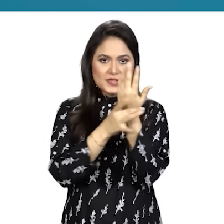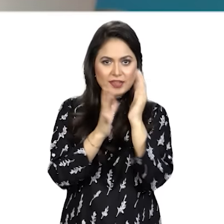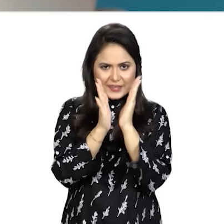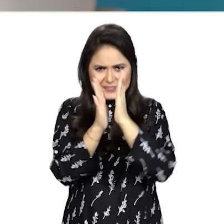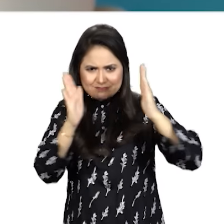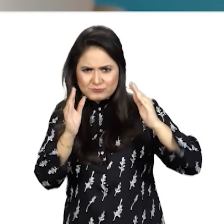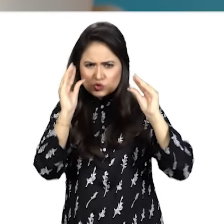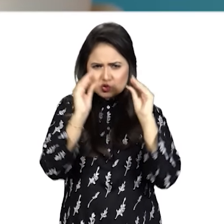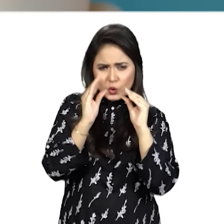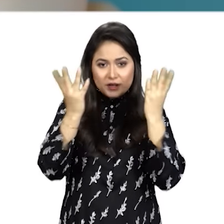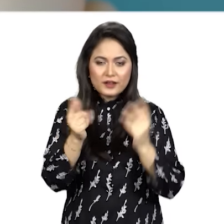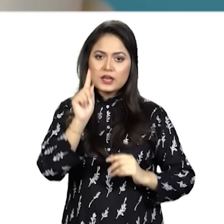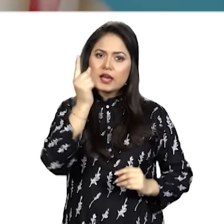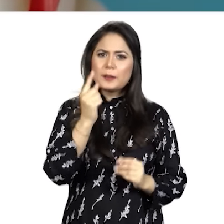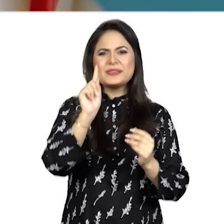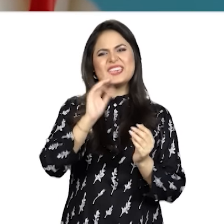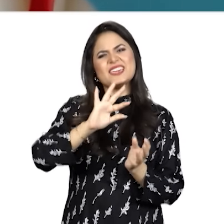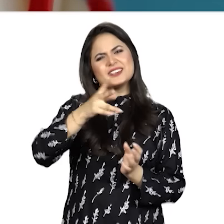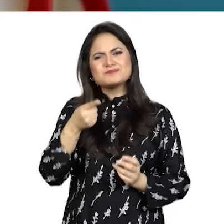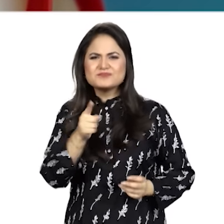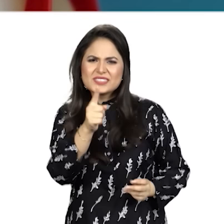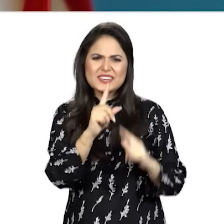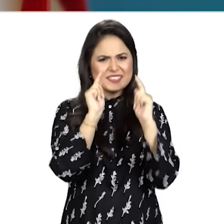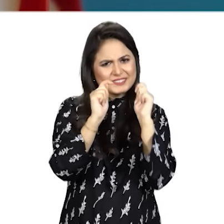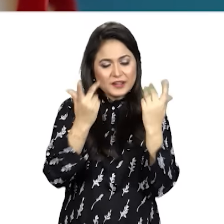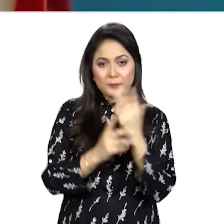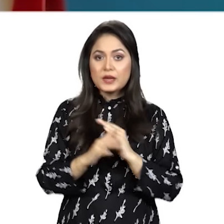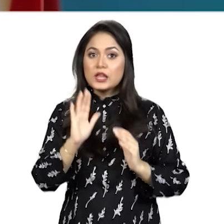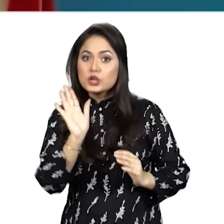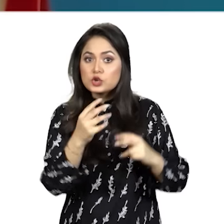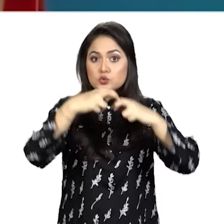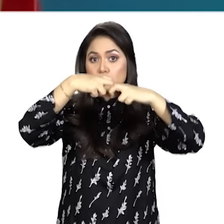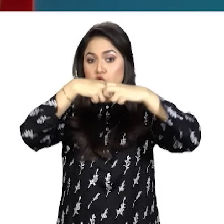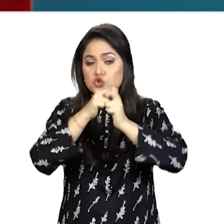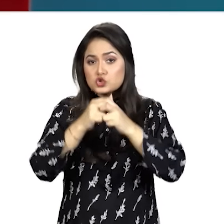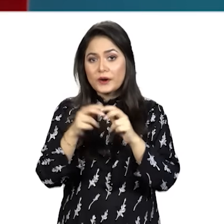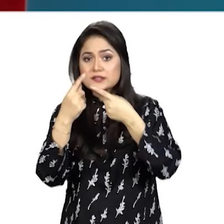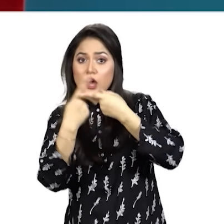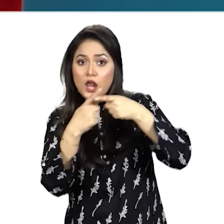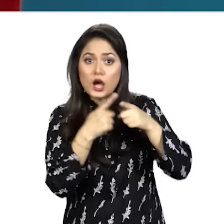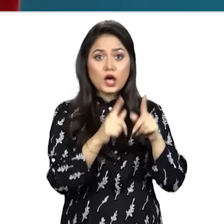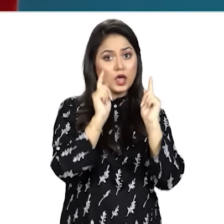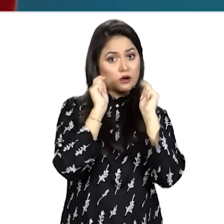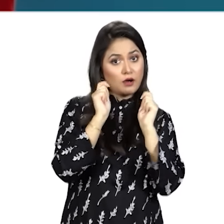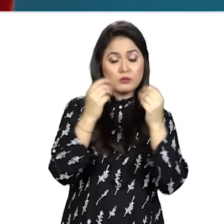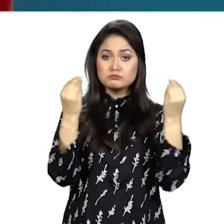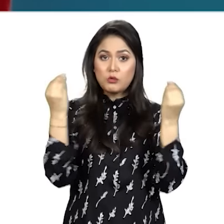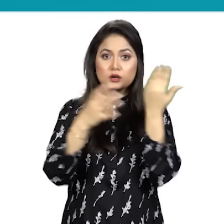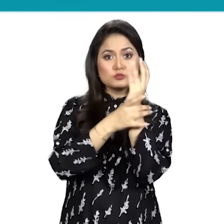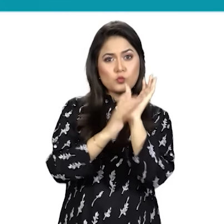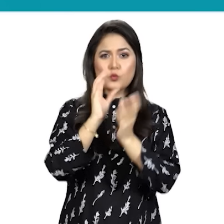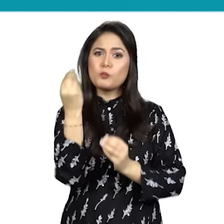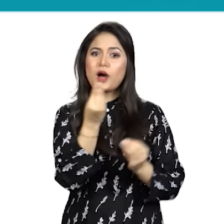हैं। कुछ जॉइंट्स सिर्फ एक एक्सिस यानी महवर के गिर्द घूमते हैं, जबकि कुछ जॉइंट्स 2 या 3 एक्सिस के गिर्द भी घूम सकते